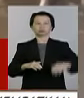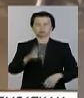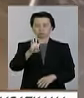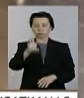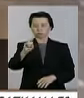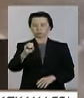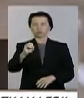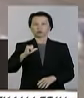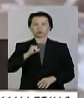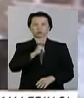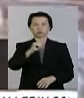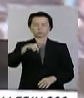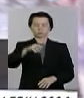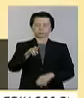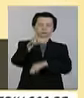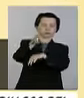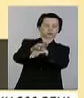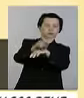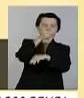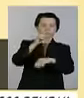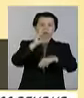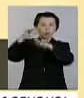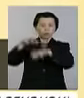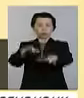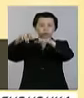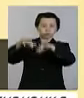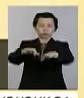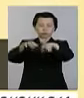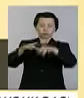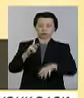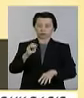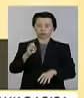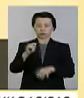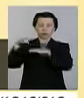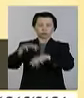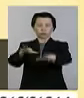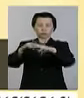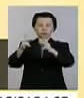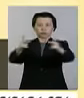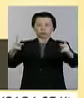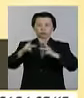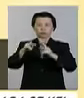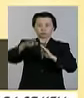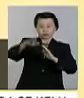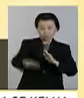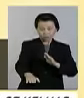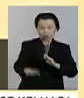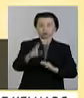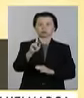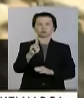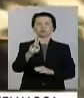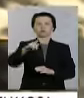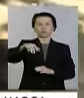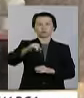40 anggota APM sedang memantau keadaan kerana limpahan air Sungai Ketil sedang mengalir ke kawasan yang lebih rendah di Kupang,